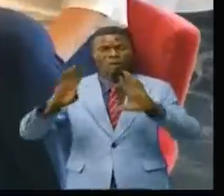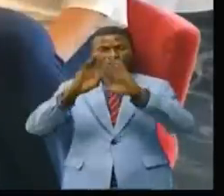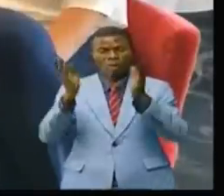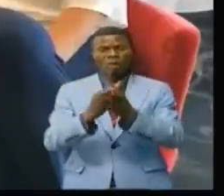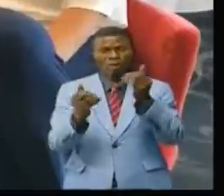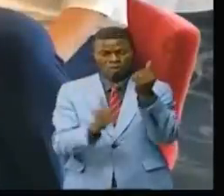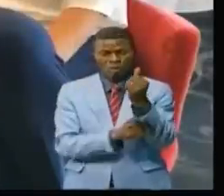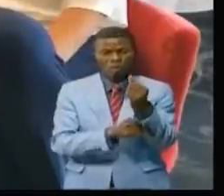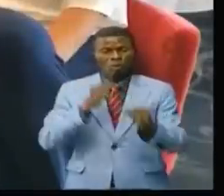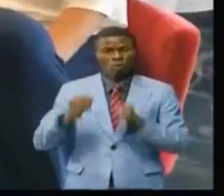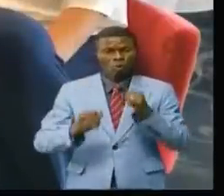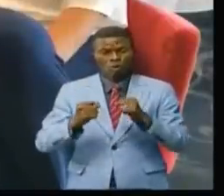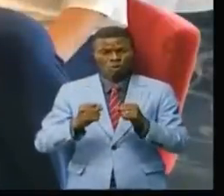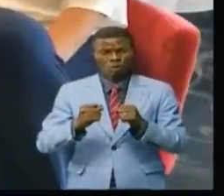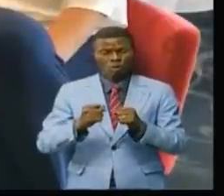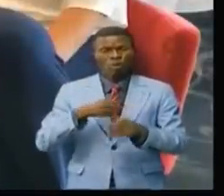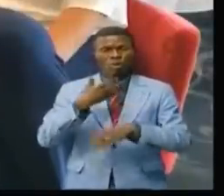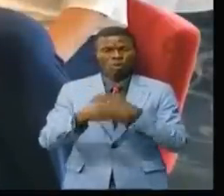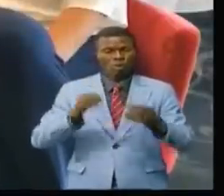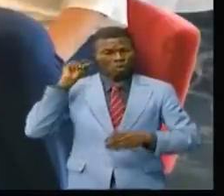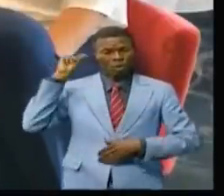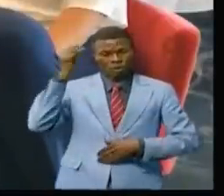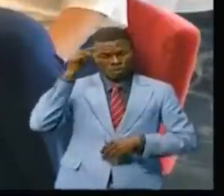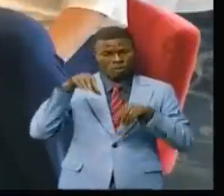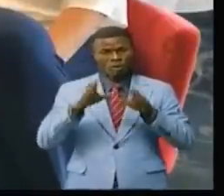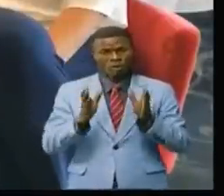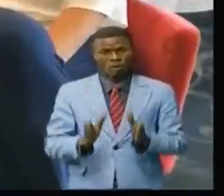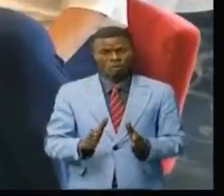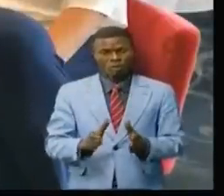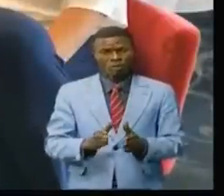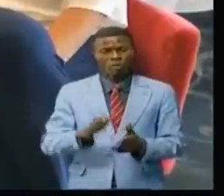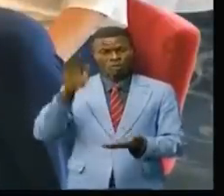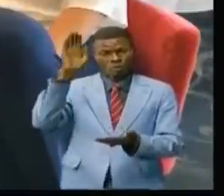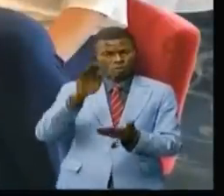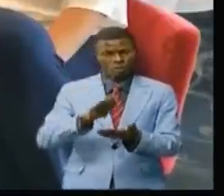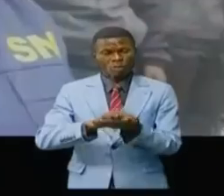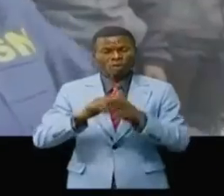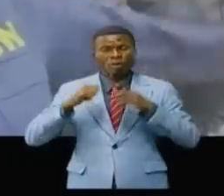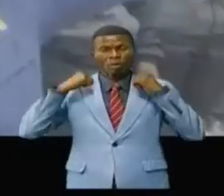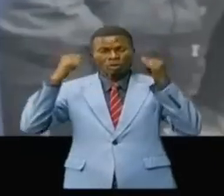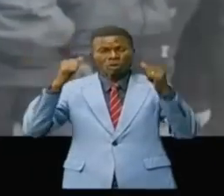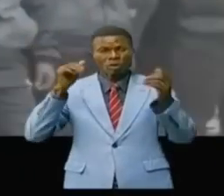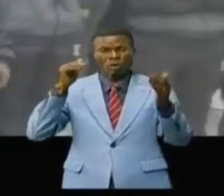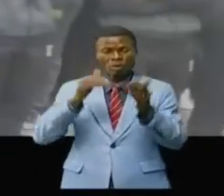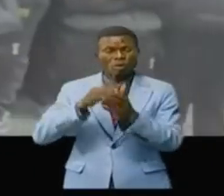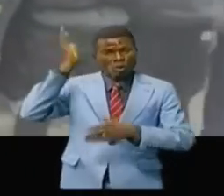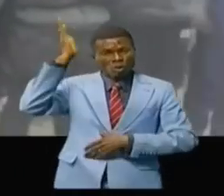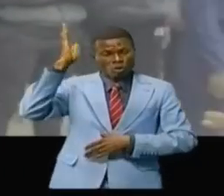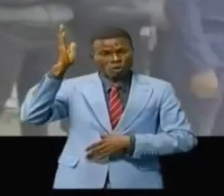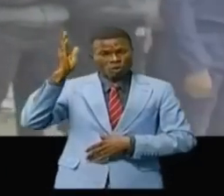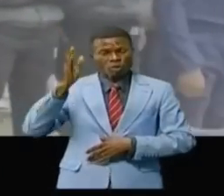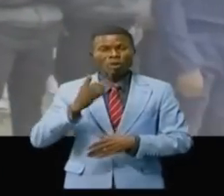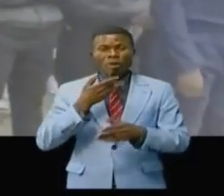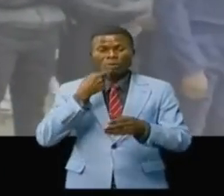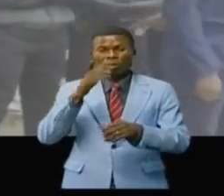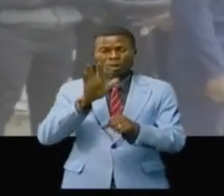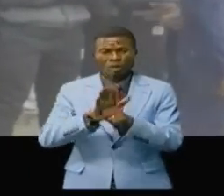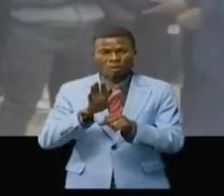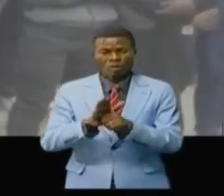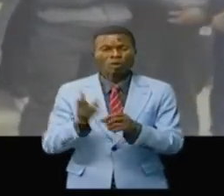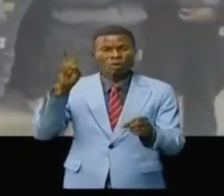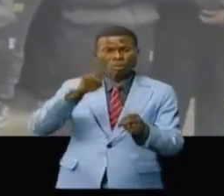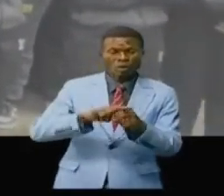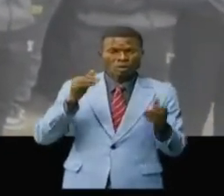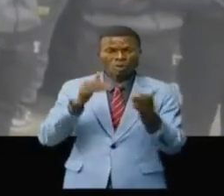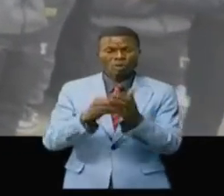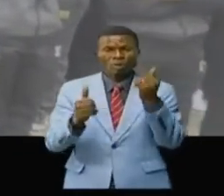les efforts que déploie le gouvernement congolais dans l'arrêt du gangstérisme, dit Kuluna. J'ai mis l'accent sur la violence